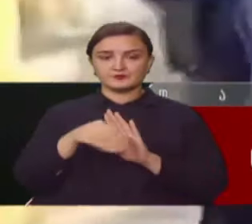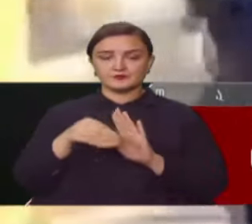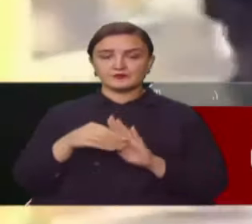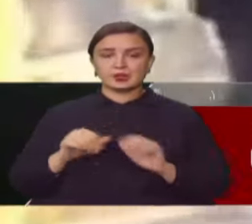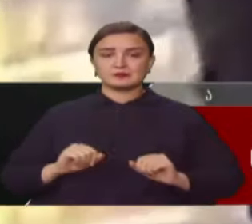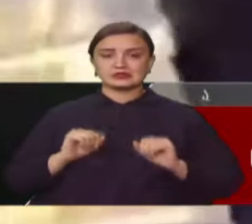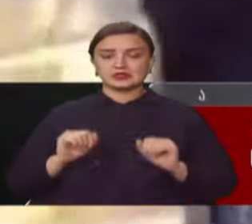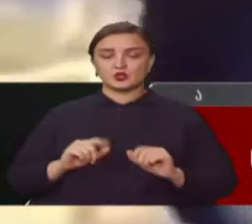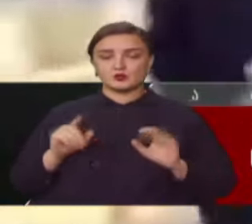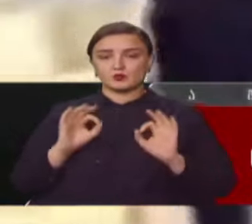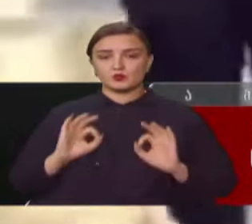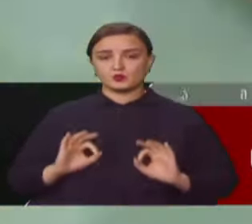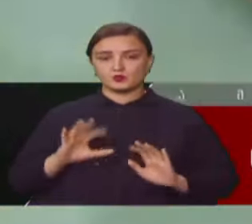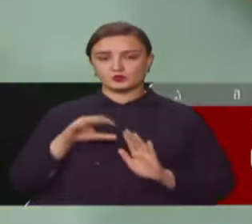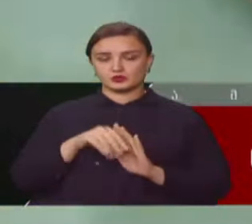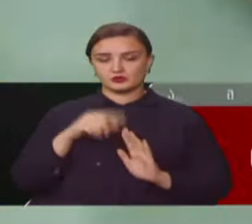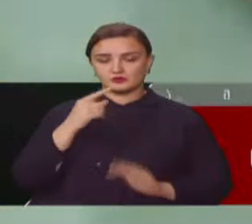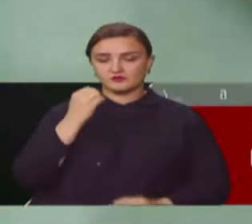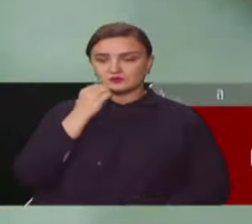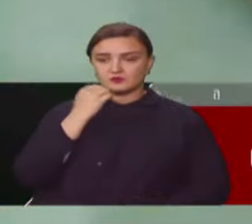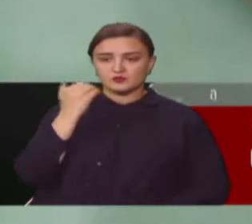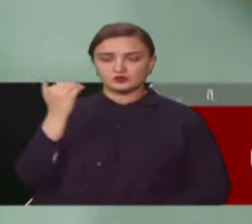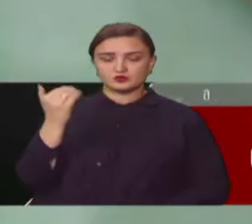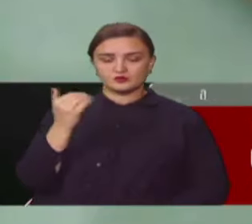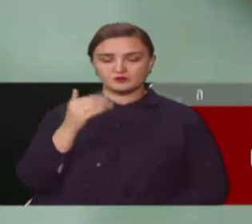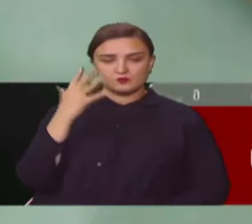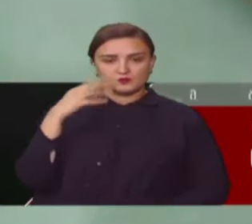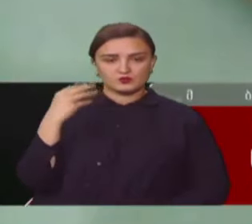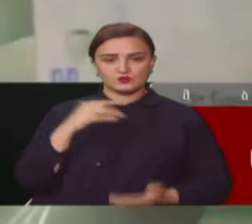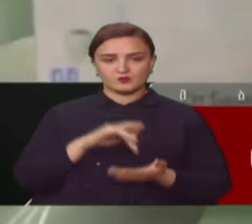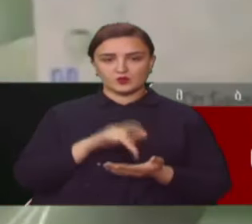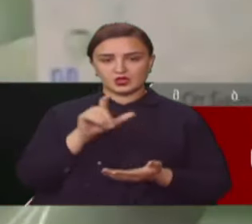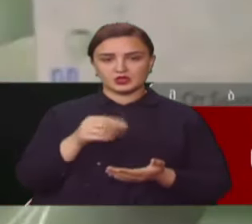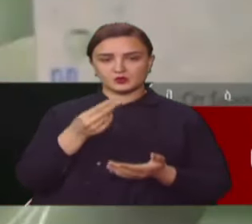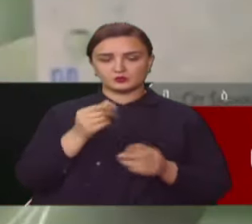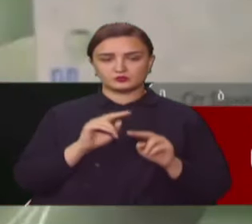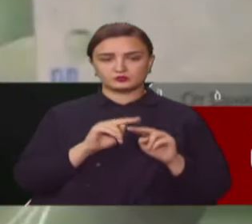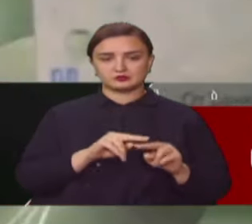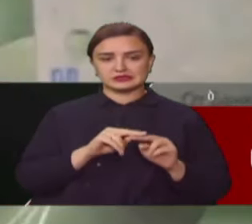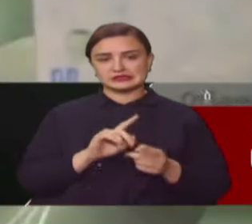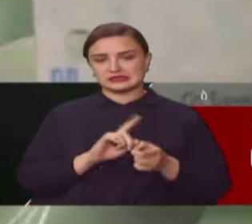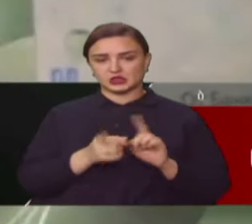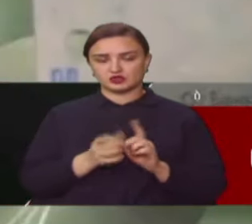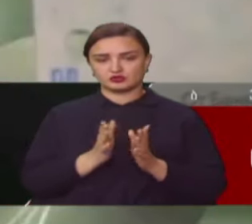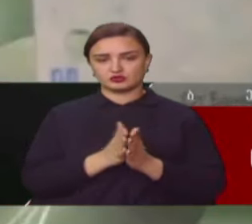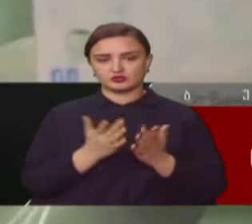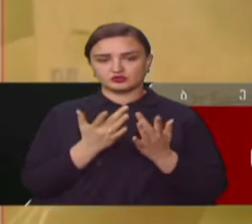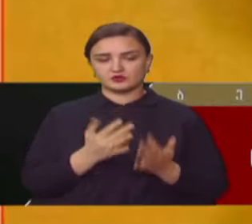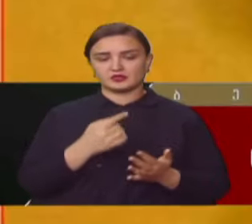Მოლდოვის პროკურატურაში განაცხადეს, რომ კრემლის მარიონეტები მოლდოვის მოქალაქეებს ფულს ურიცხავენ და სანაცვლოდ სთხოვენ